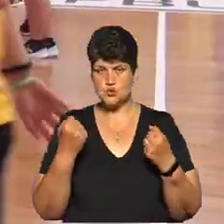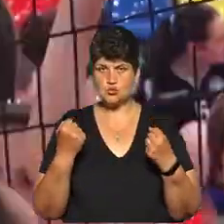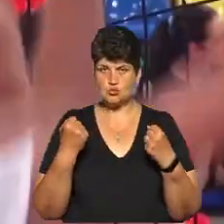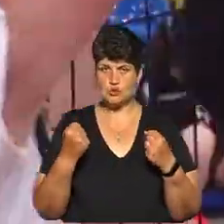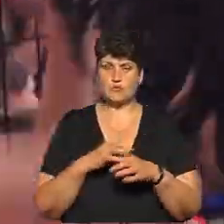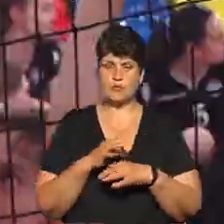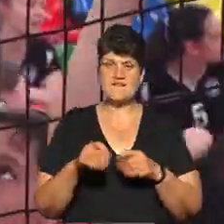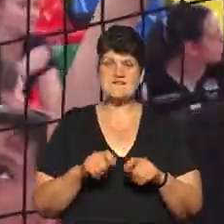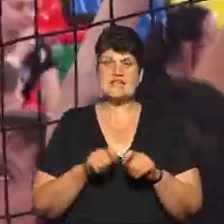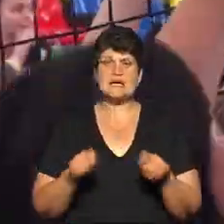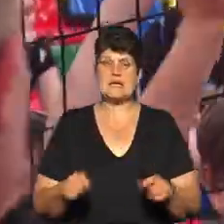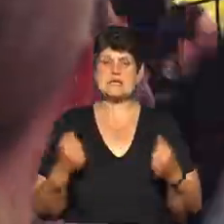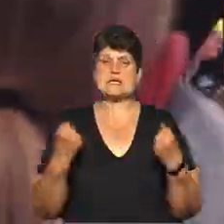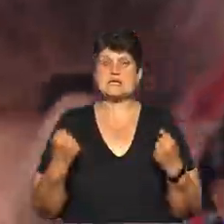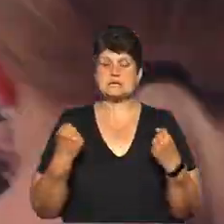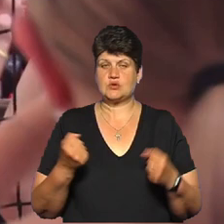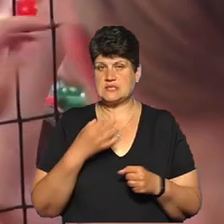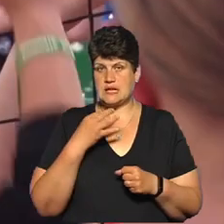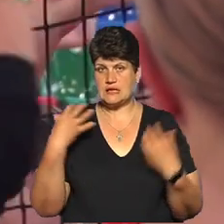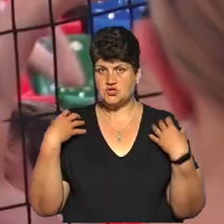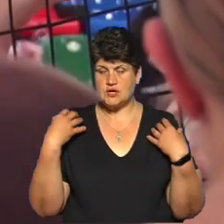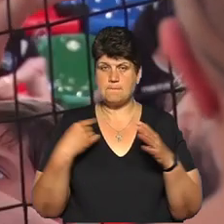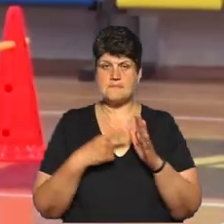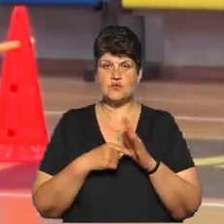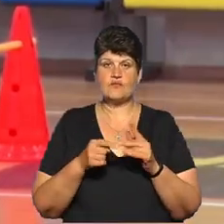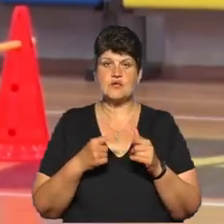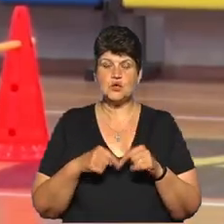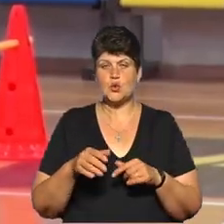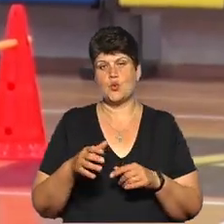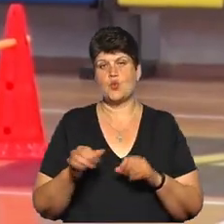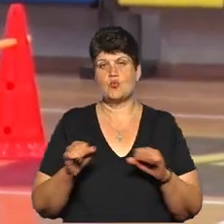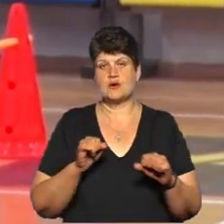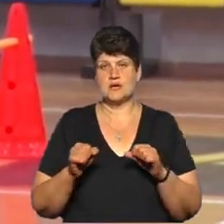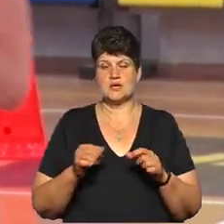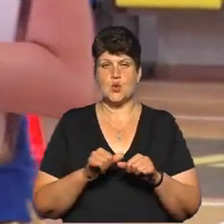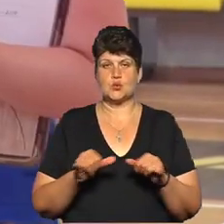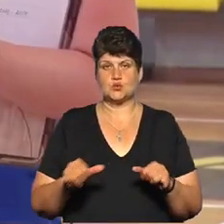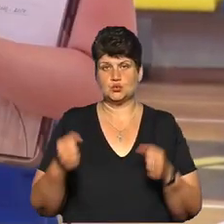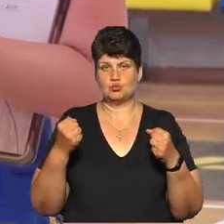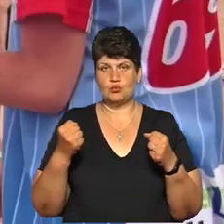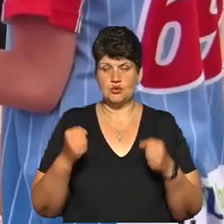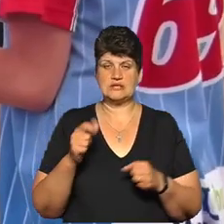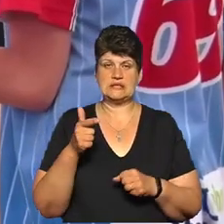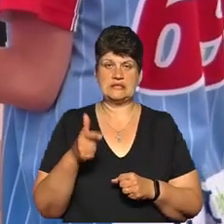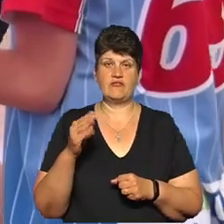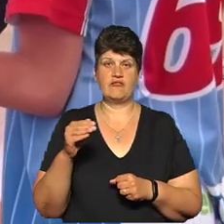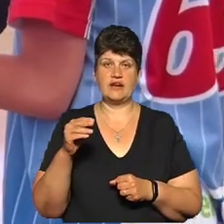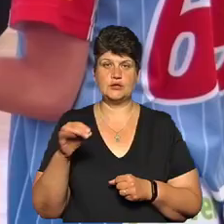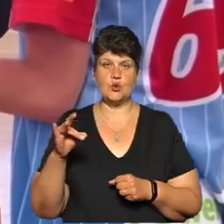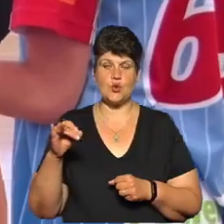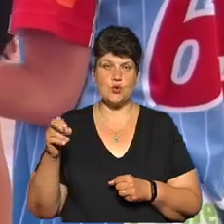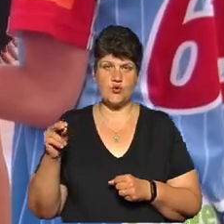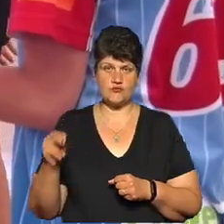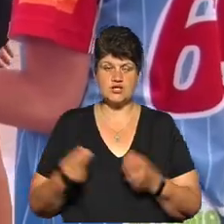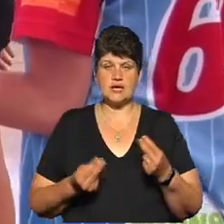спорт». Про це розповіла начальниця міського відділу управління розвитку спорту Галина Федорович. Грають ігри у фізкультурно-оздоровчому комплексі